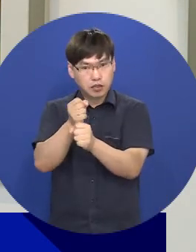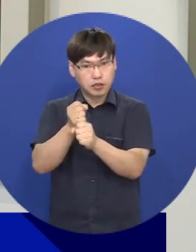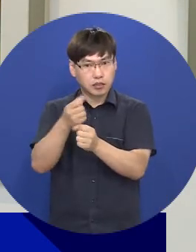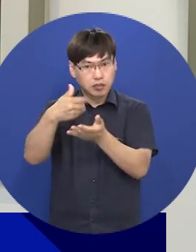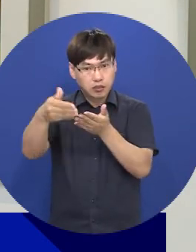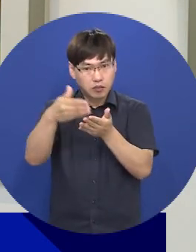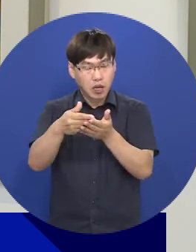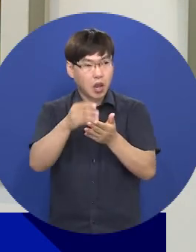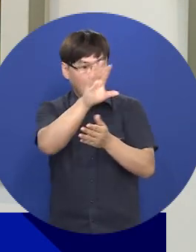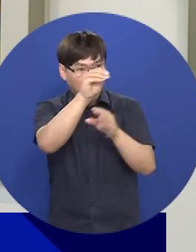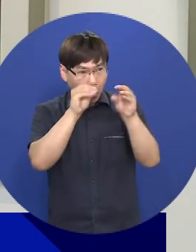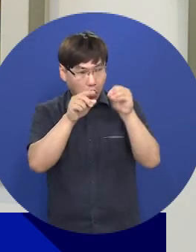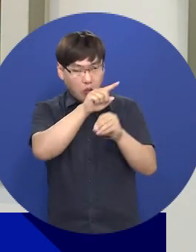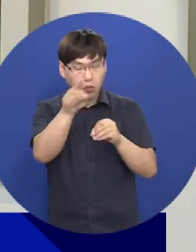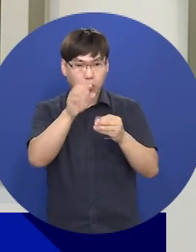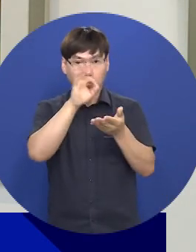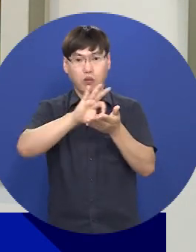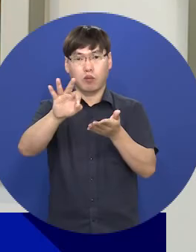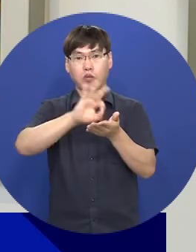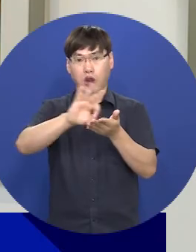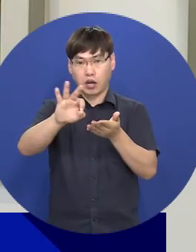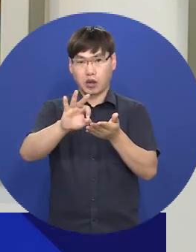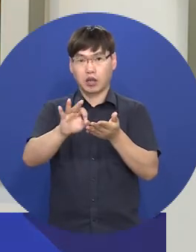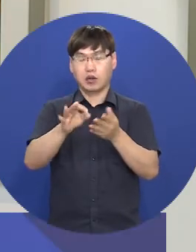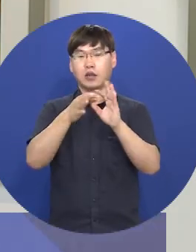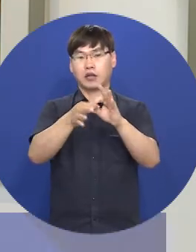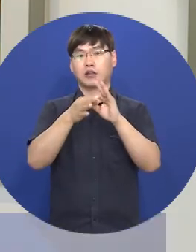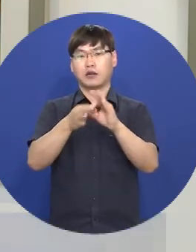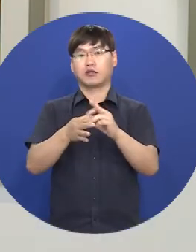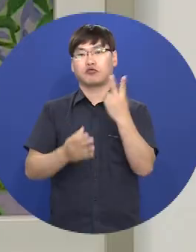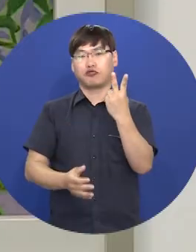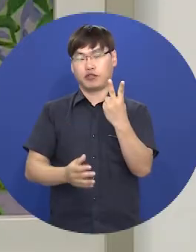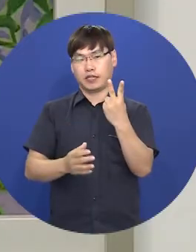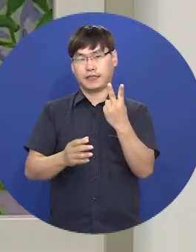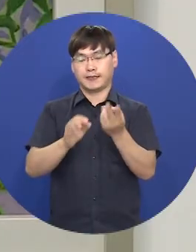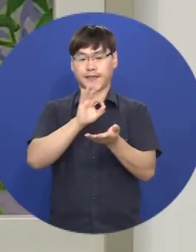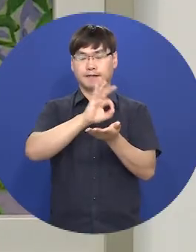거를 대표작 부전시 이렇게 전시를 했습니다.